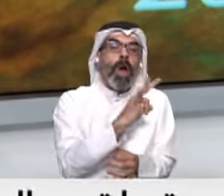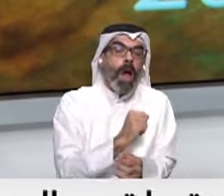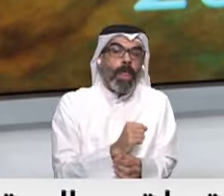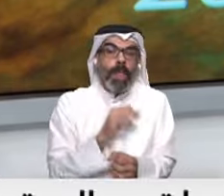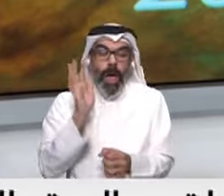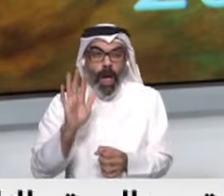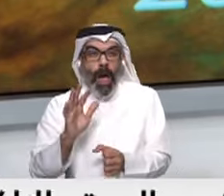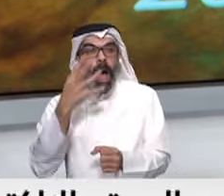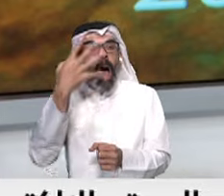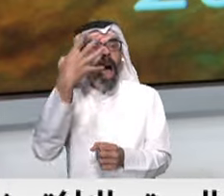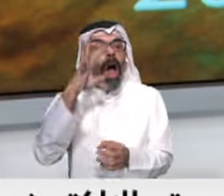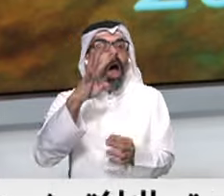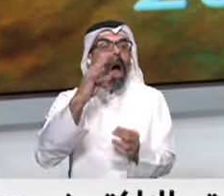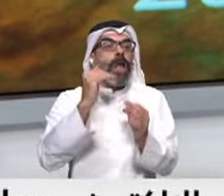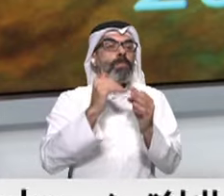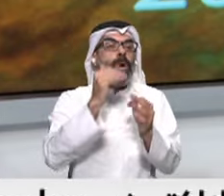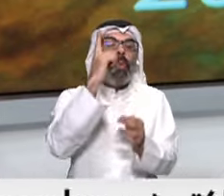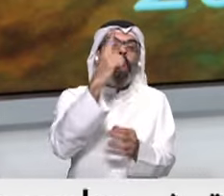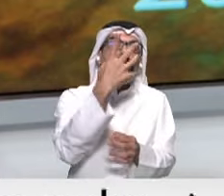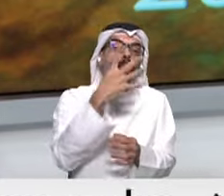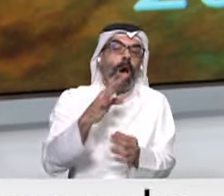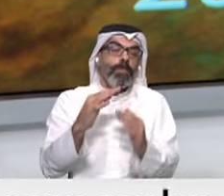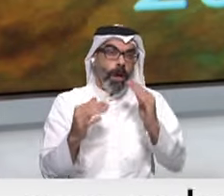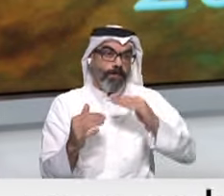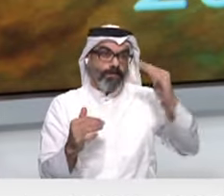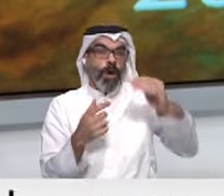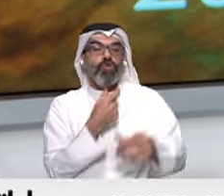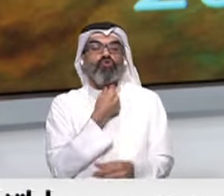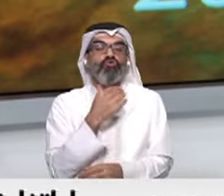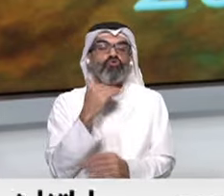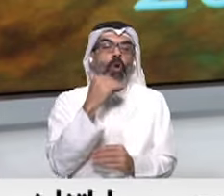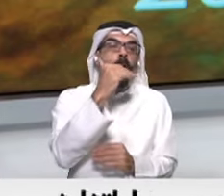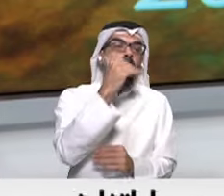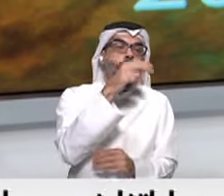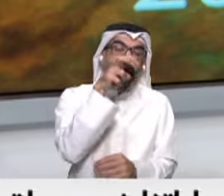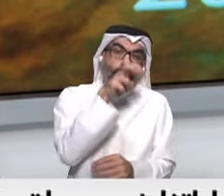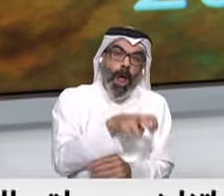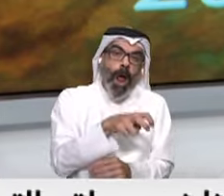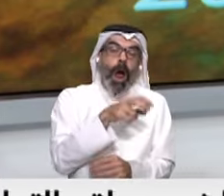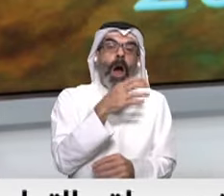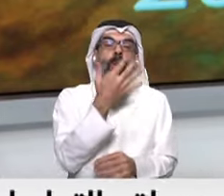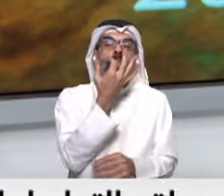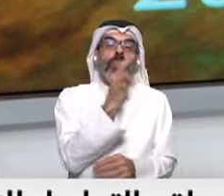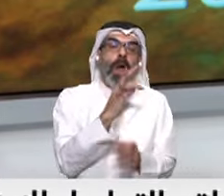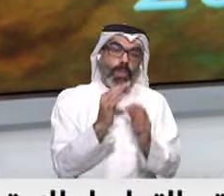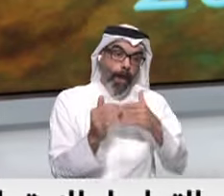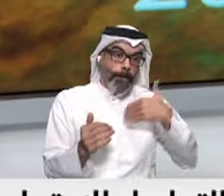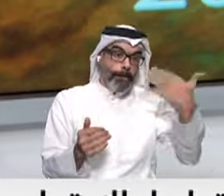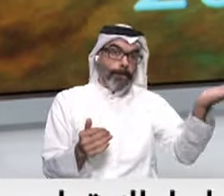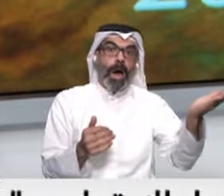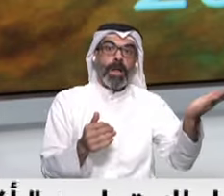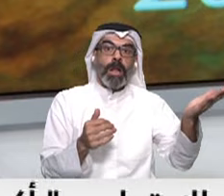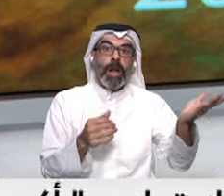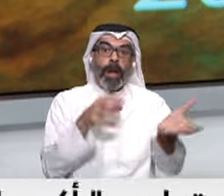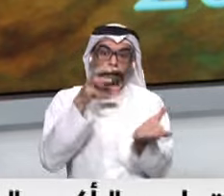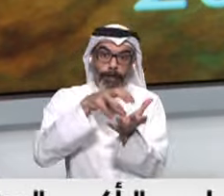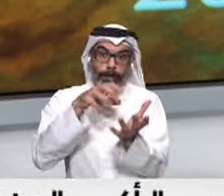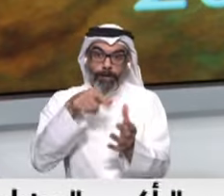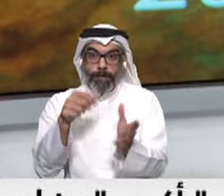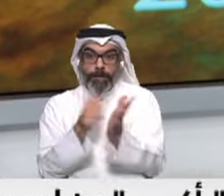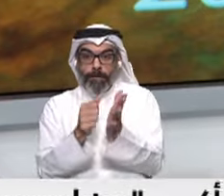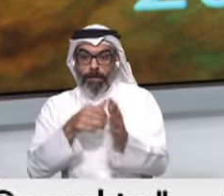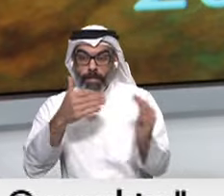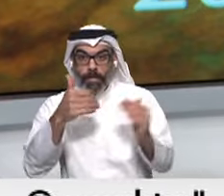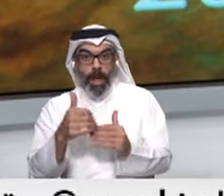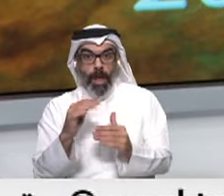مئويه وال 40 الى ال 41 درجه مئويه في الجهره و 38 في السالمي متوقع ان تكون درجه الحراره خلال